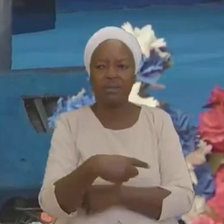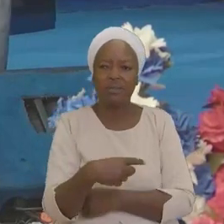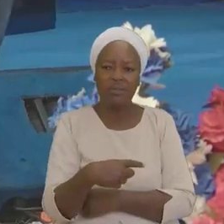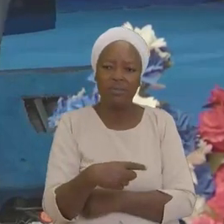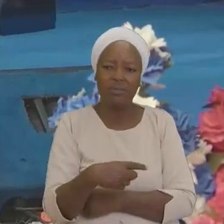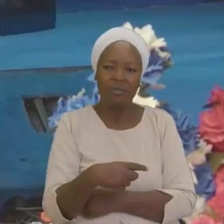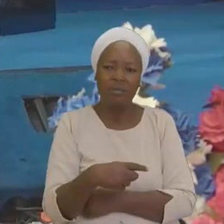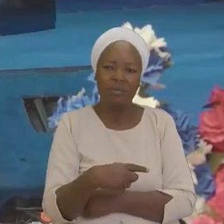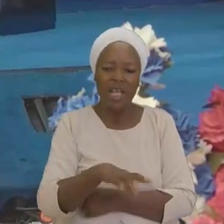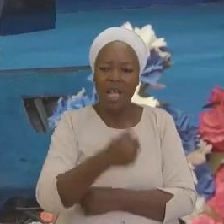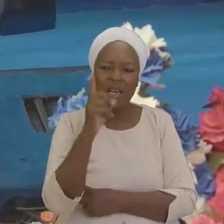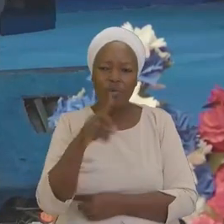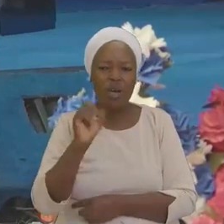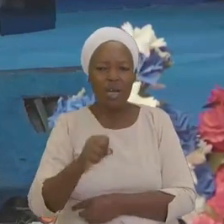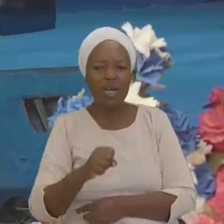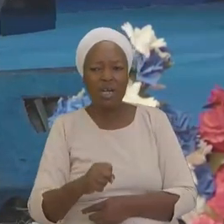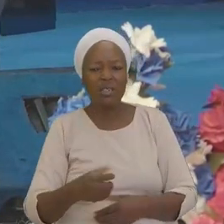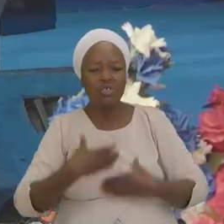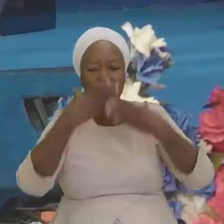Tout le monde peut crier.